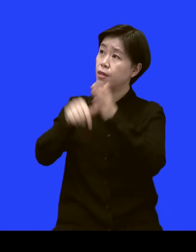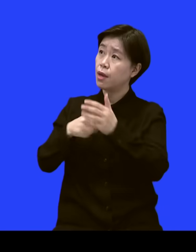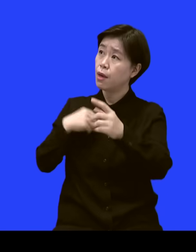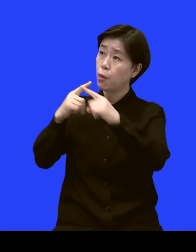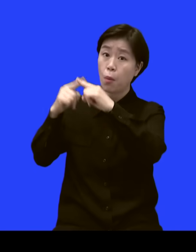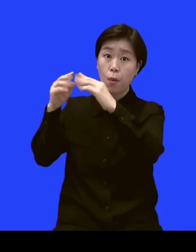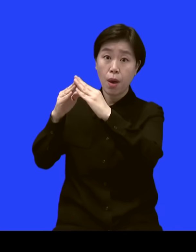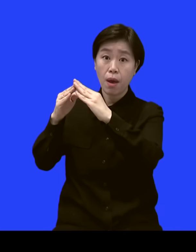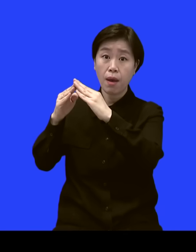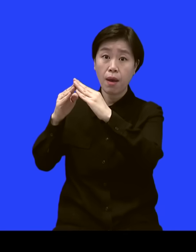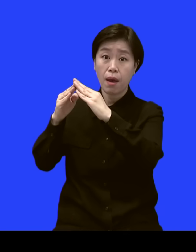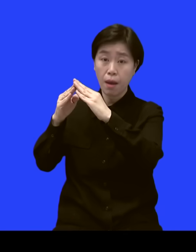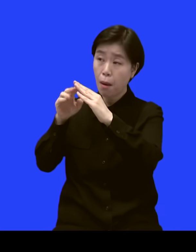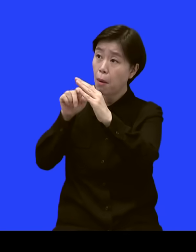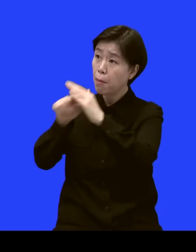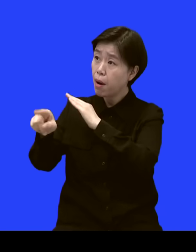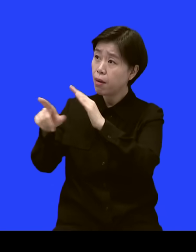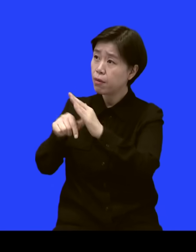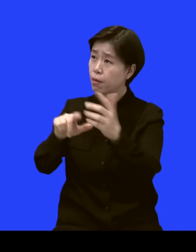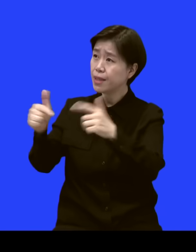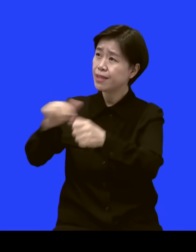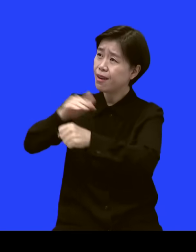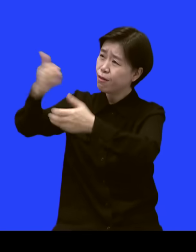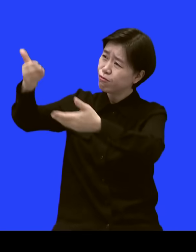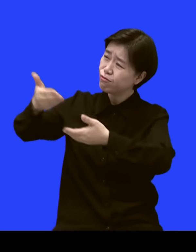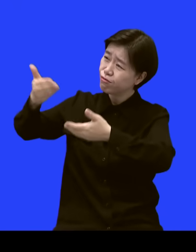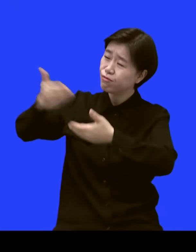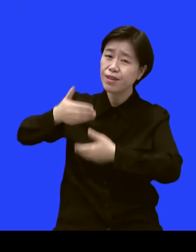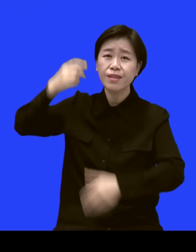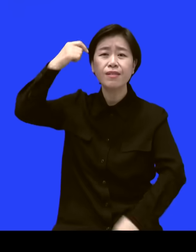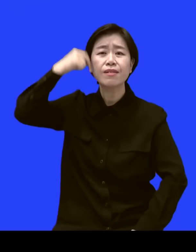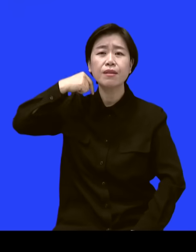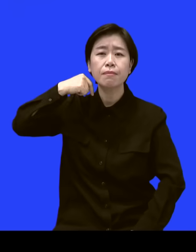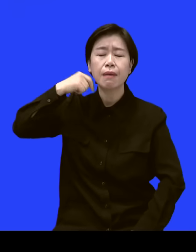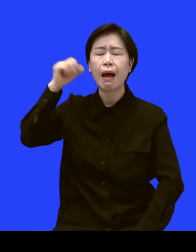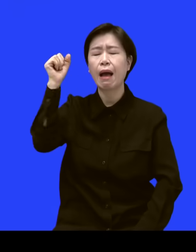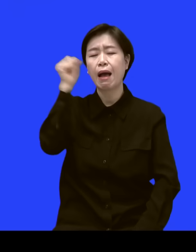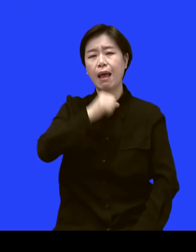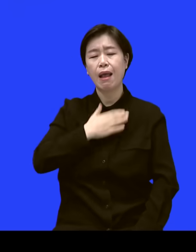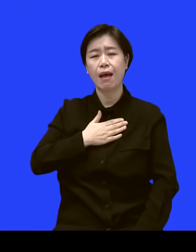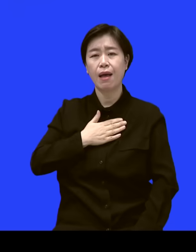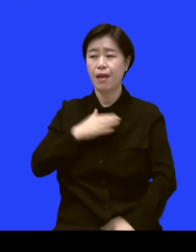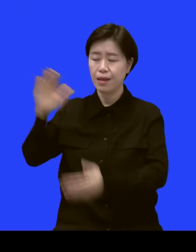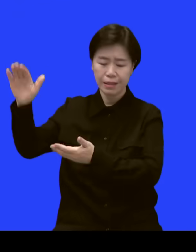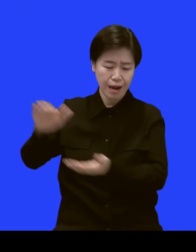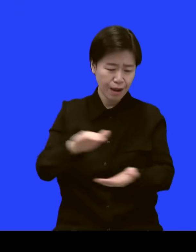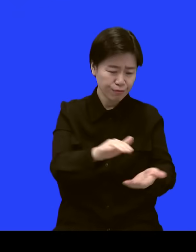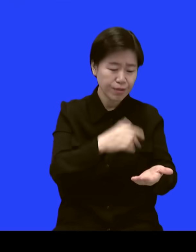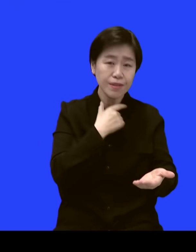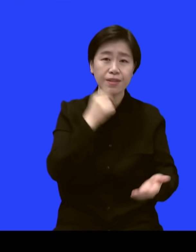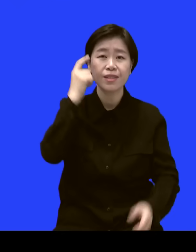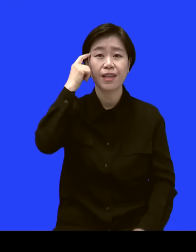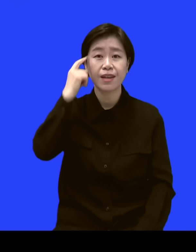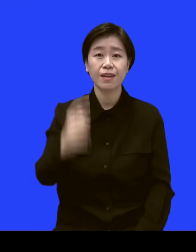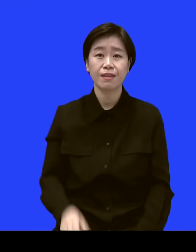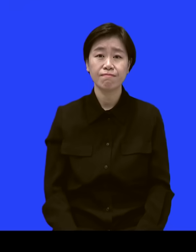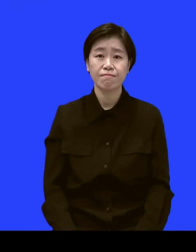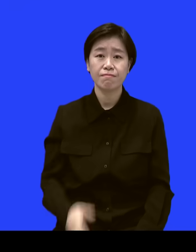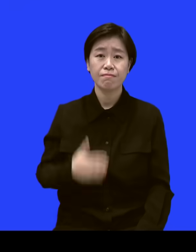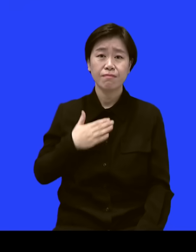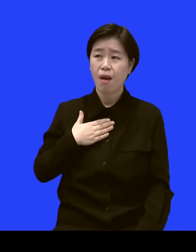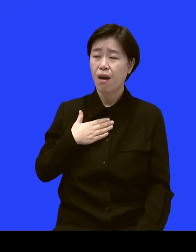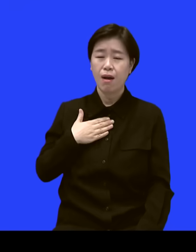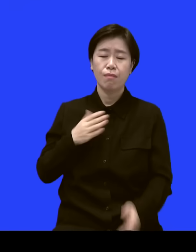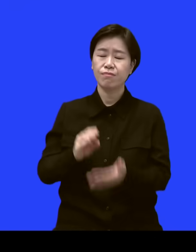애들을 넣어야겠다는 생각이 강하게 들었어요. 교회로, 예. 네, 하나님은 사랑이시니까요. 네. 저는 뭐 어떻게 안 돼도